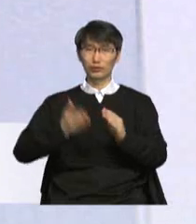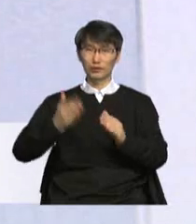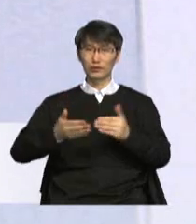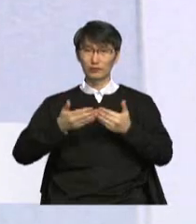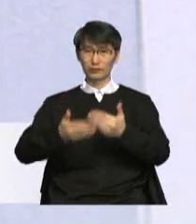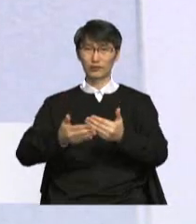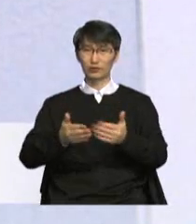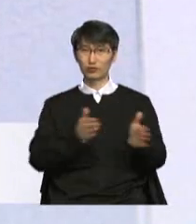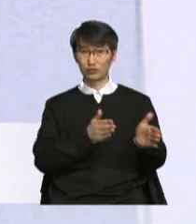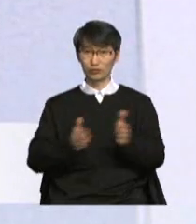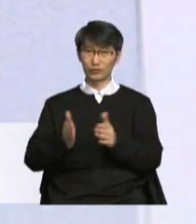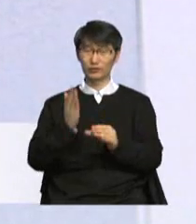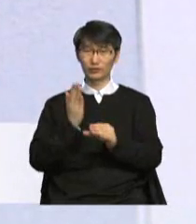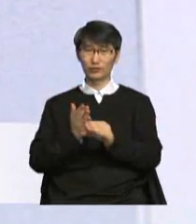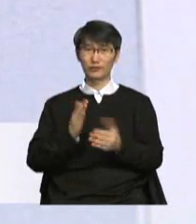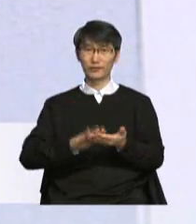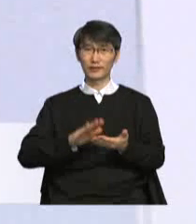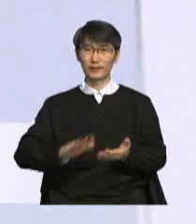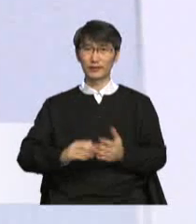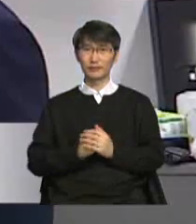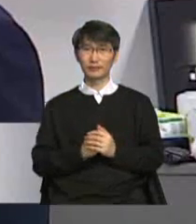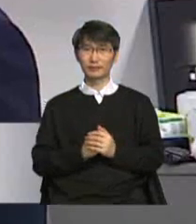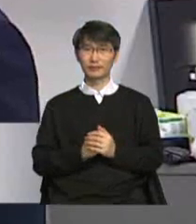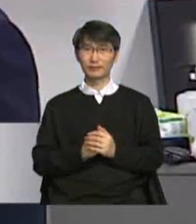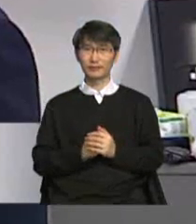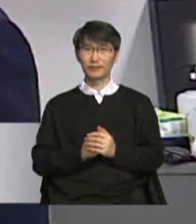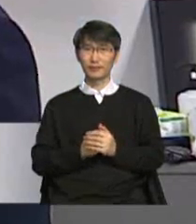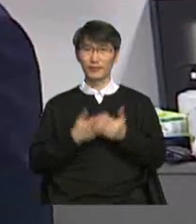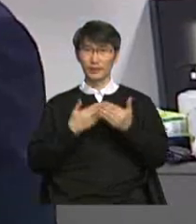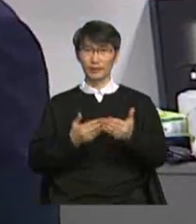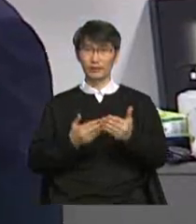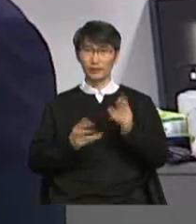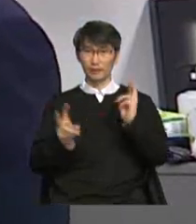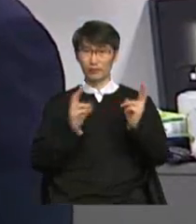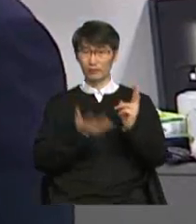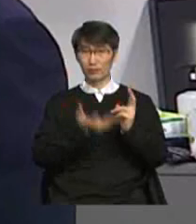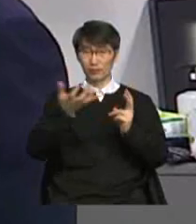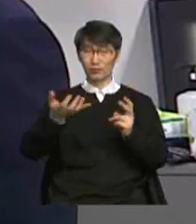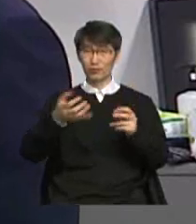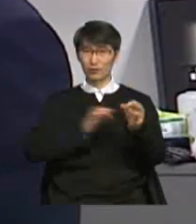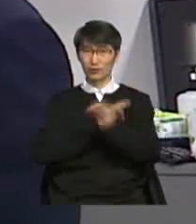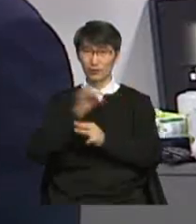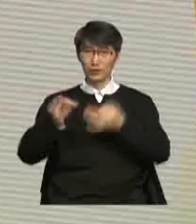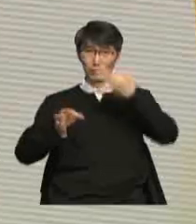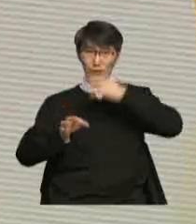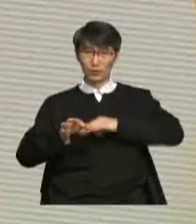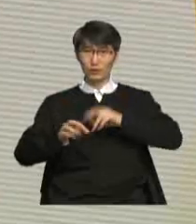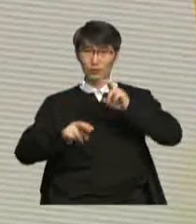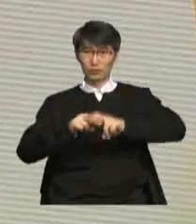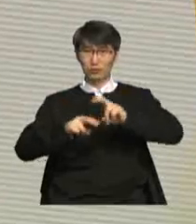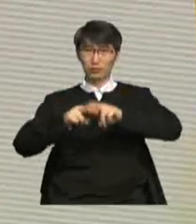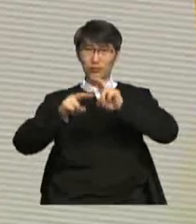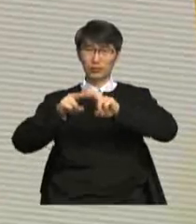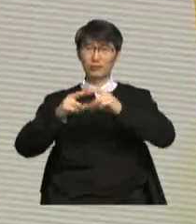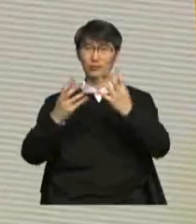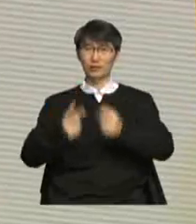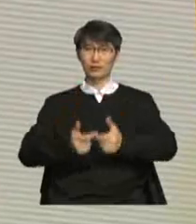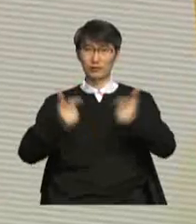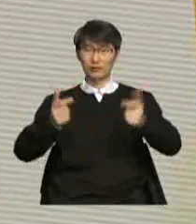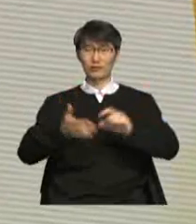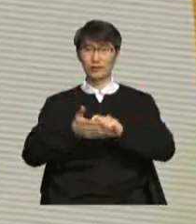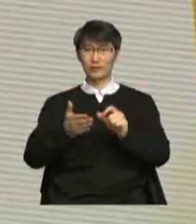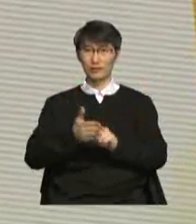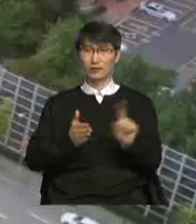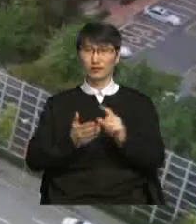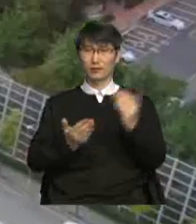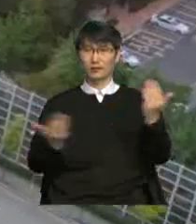위한 준비가 본격화되기 때문입니다. 공사 이전으로 인한 경제 효과와 고용 효과가 막대한 만큼 구가 그